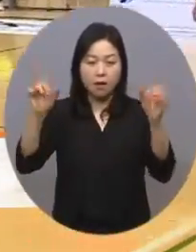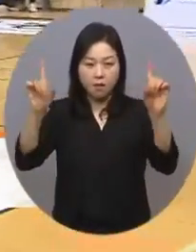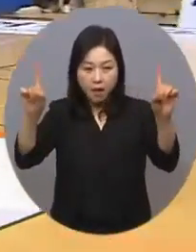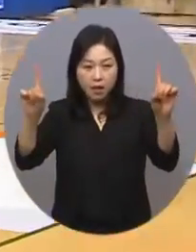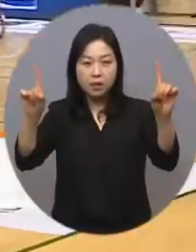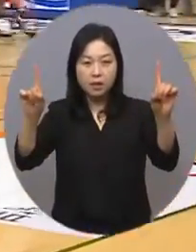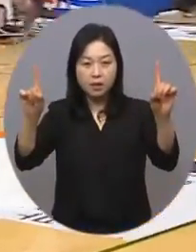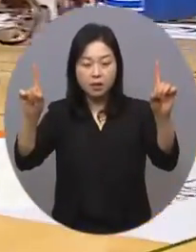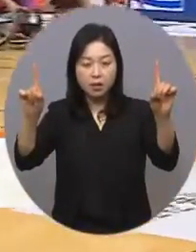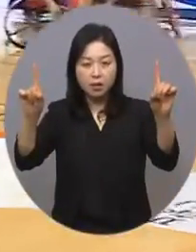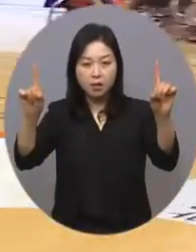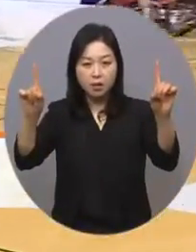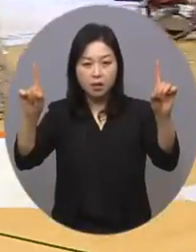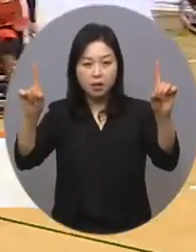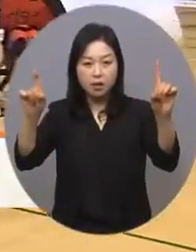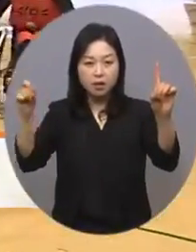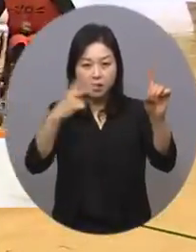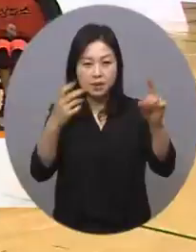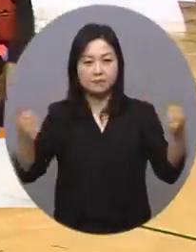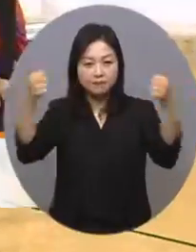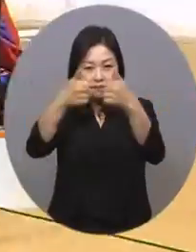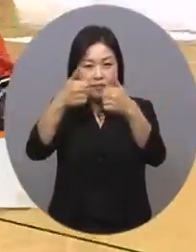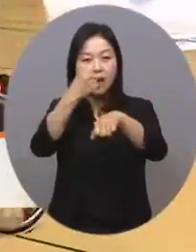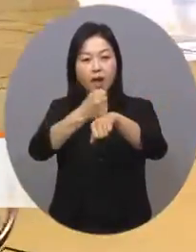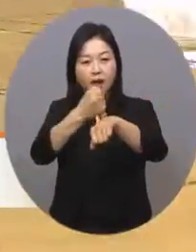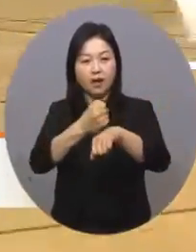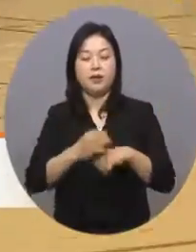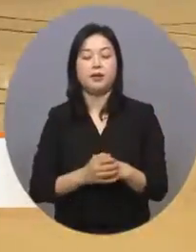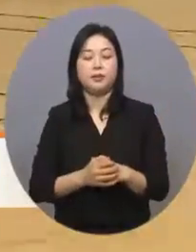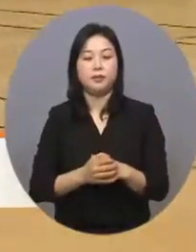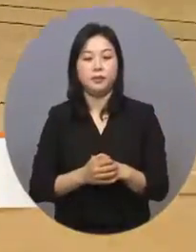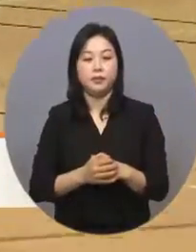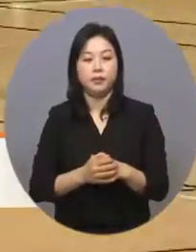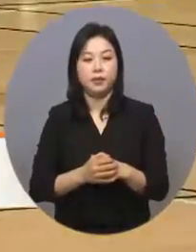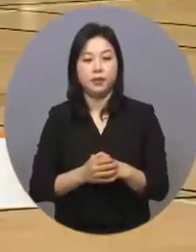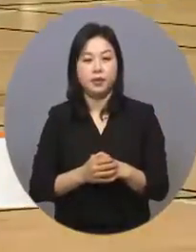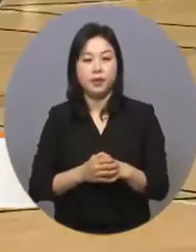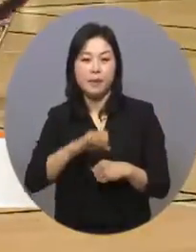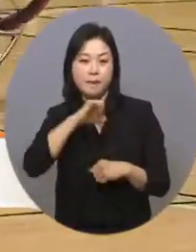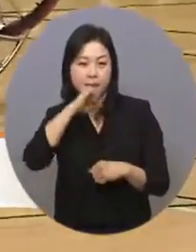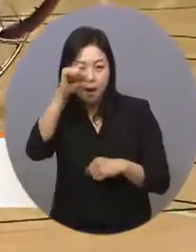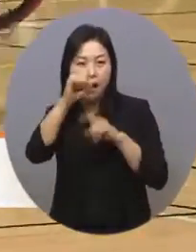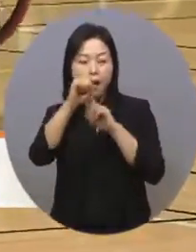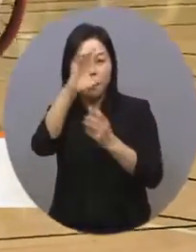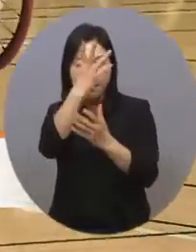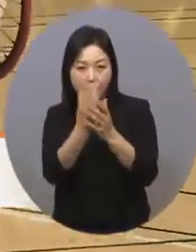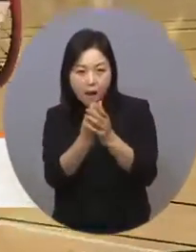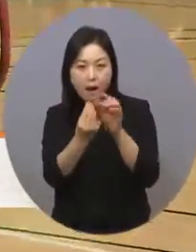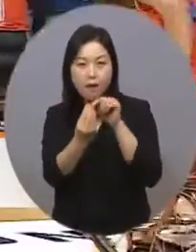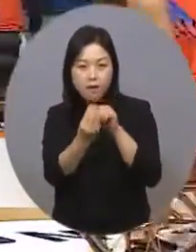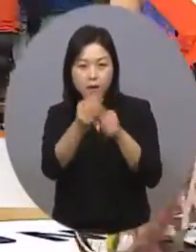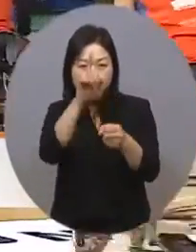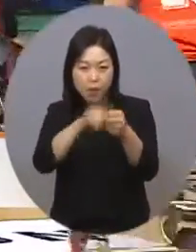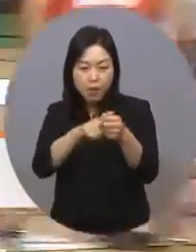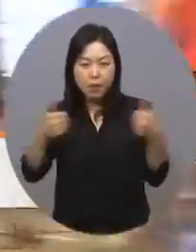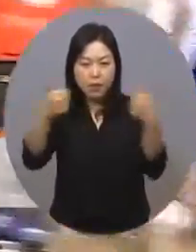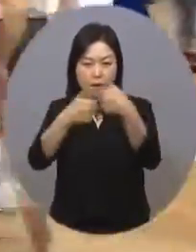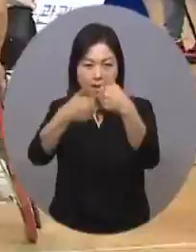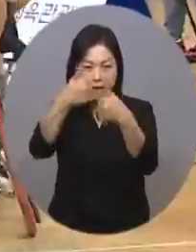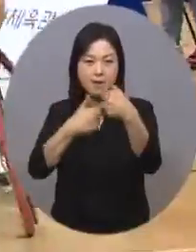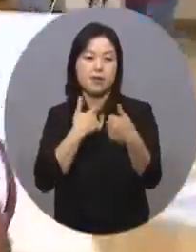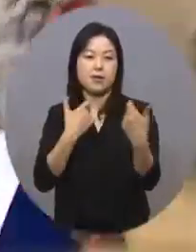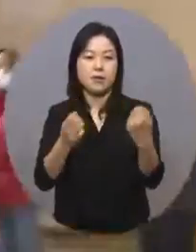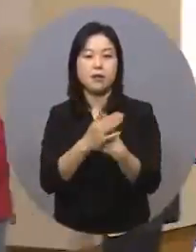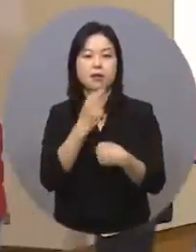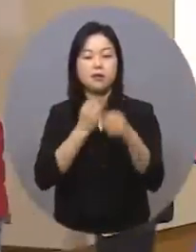원점으로 돌아가게 됐습니다. 이날 두 팀은 우승컵을 두고 물러설 수 없는 승부를 펼쳤습니다.